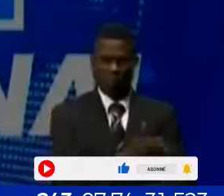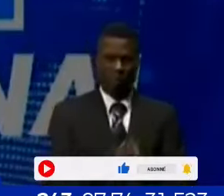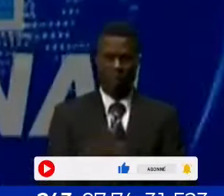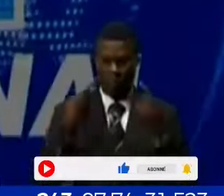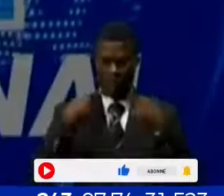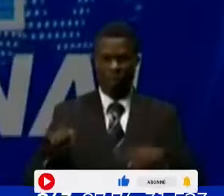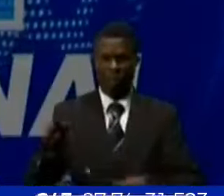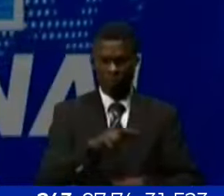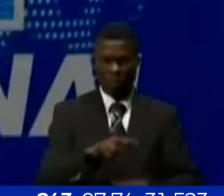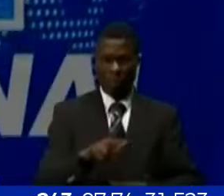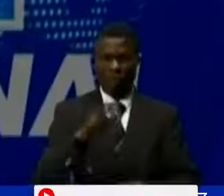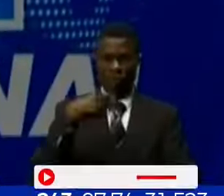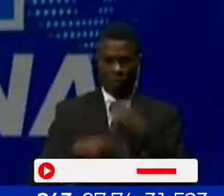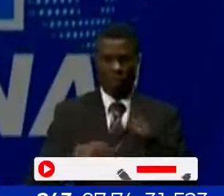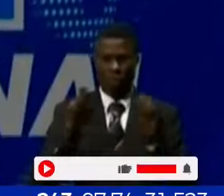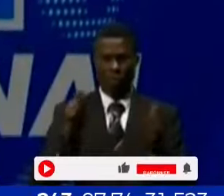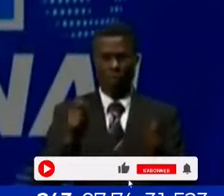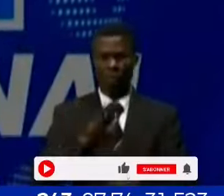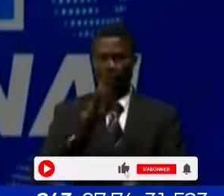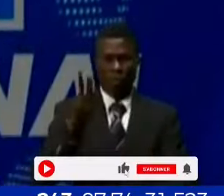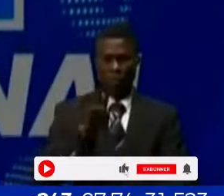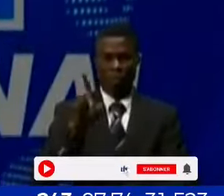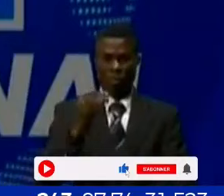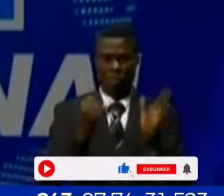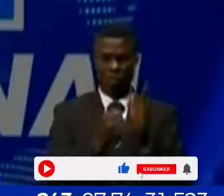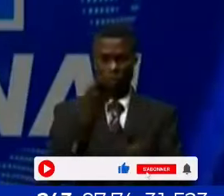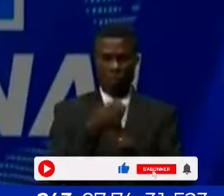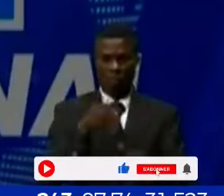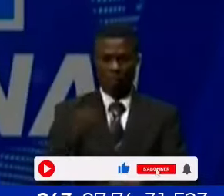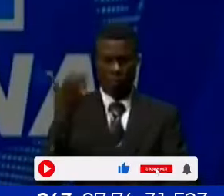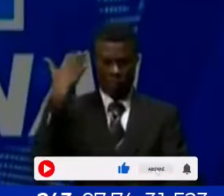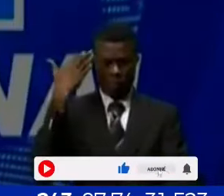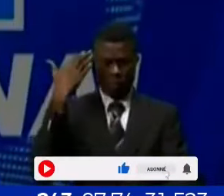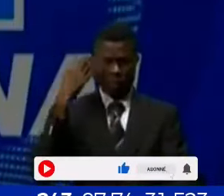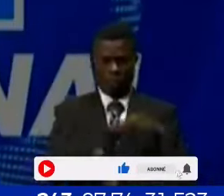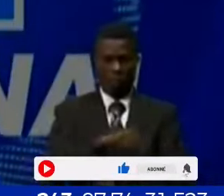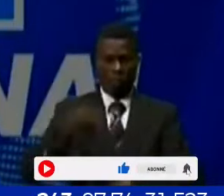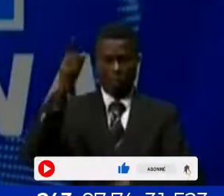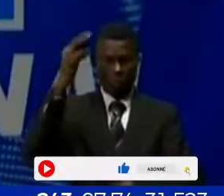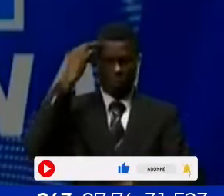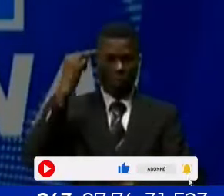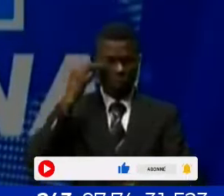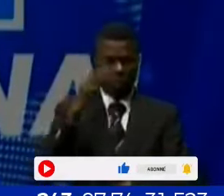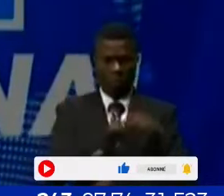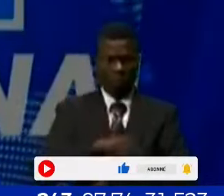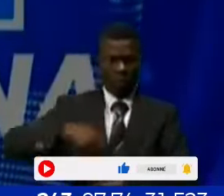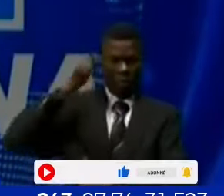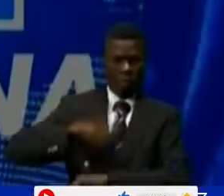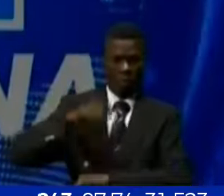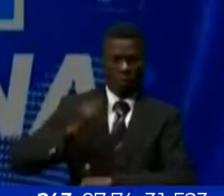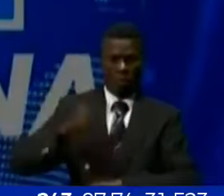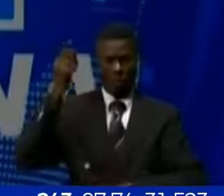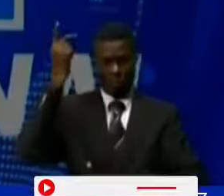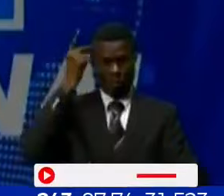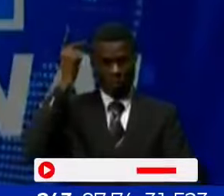nous vous l'avions dit à l'entame de ce journal, vendredi 26 janvier dernier, à la tribunal militaire garnison de